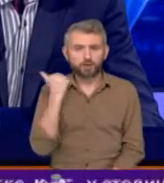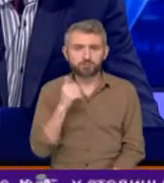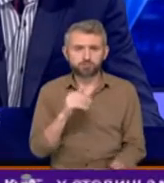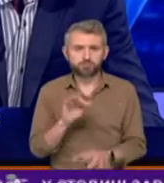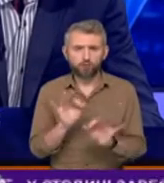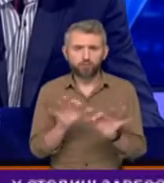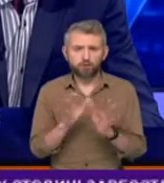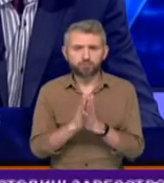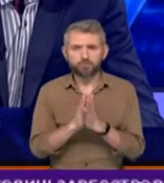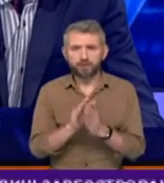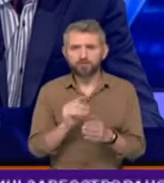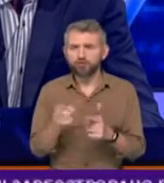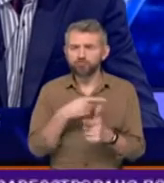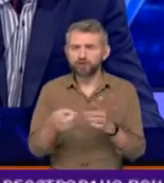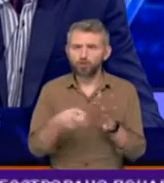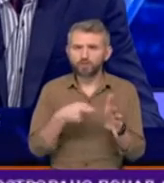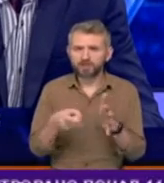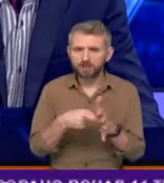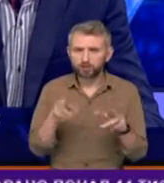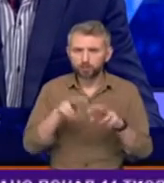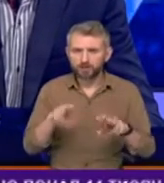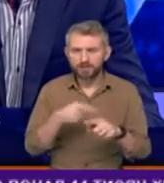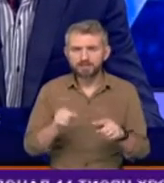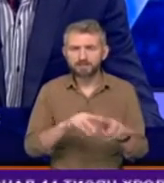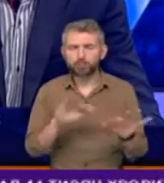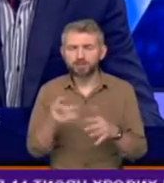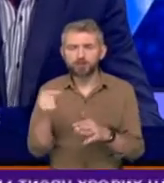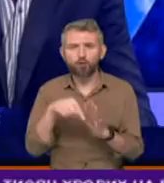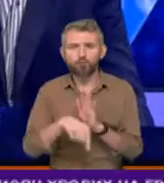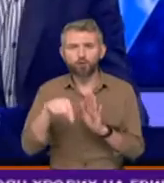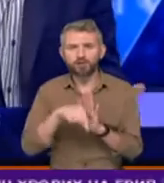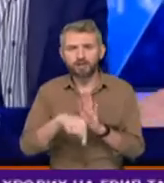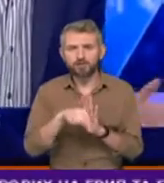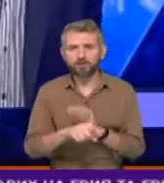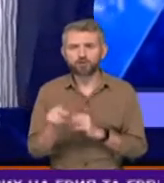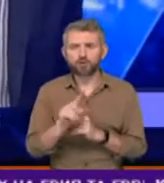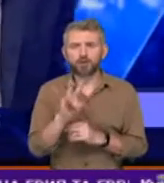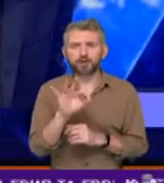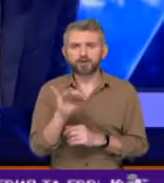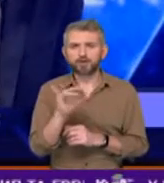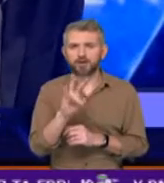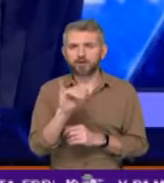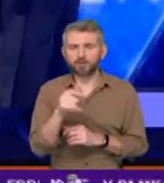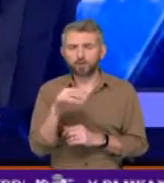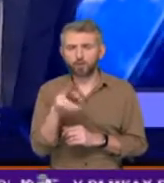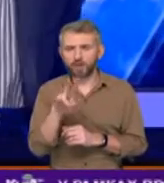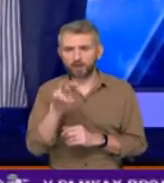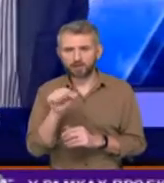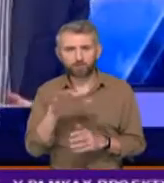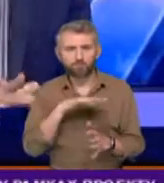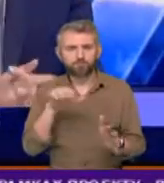прокоментуйте, будь ласка, чи розслідуєте ці події в тому контексті, що Нігояна вбили